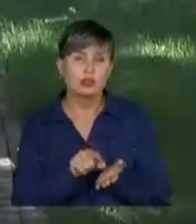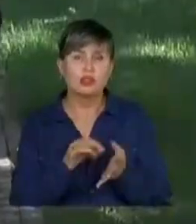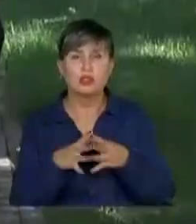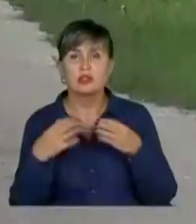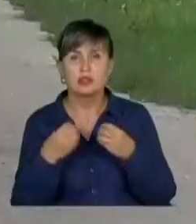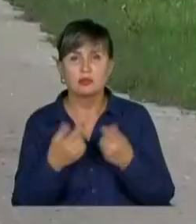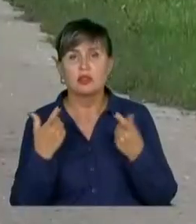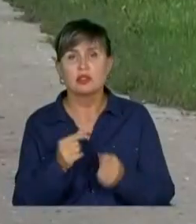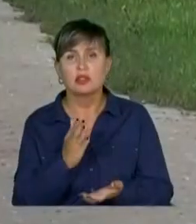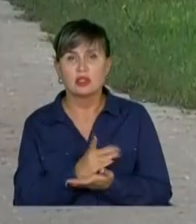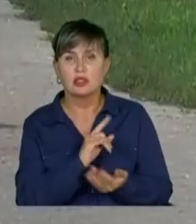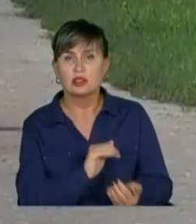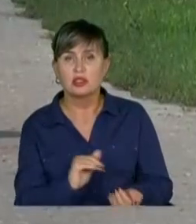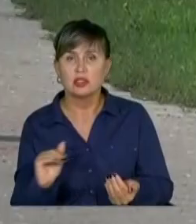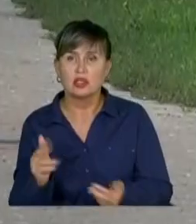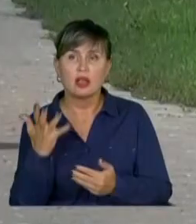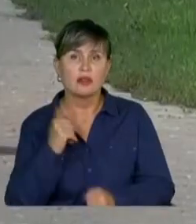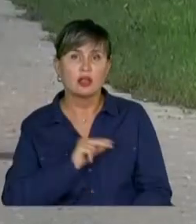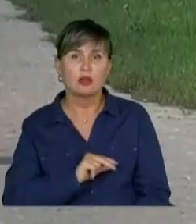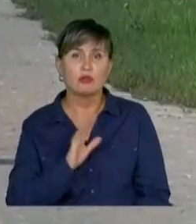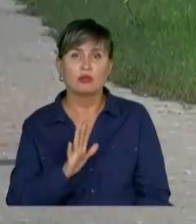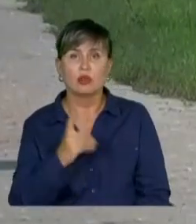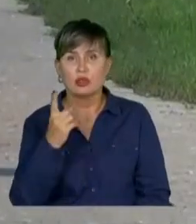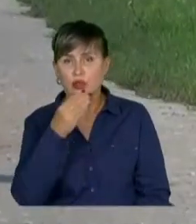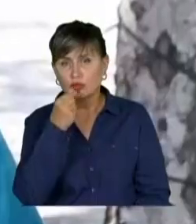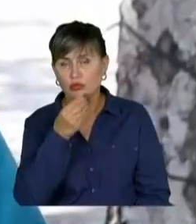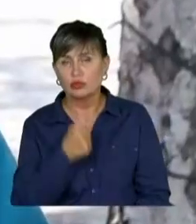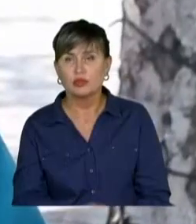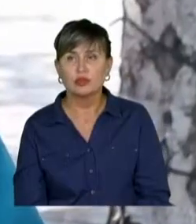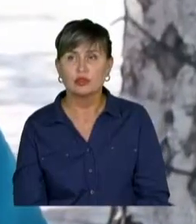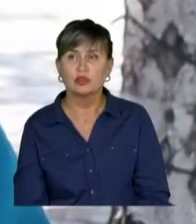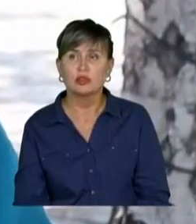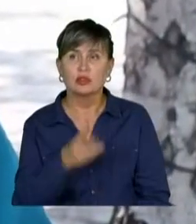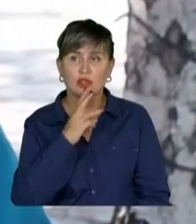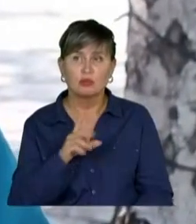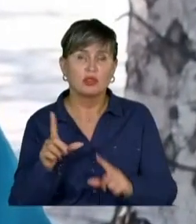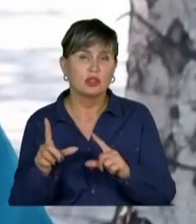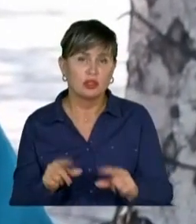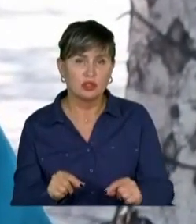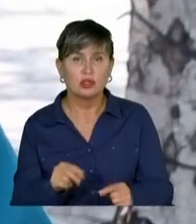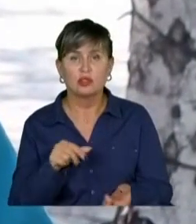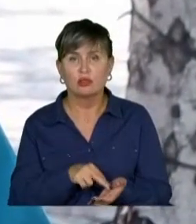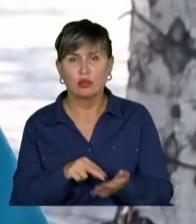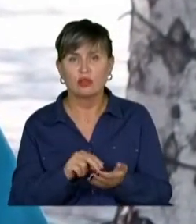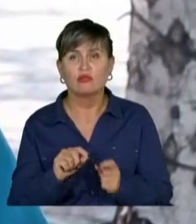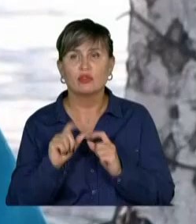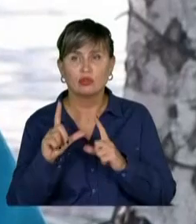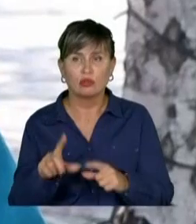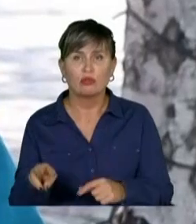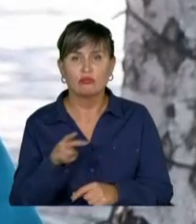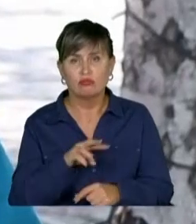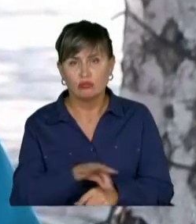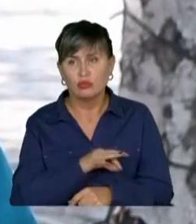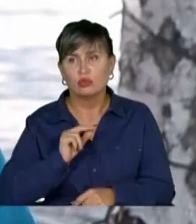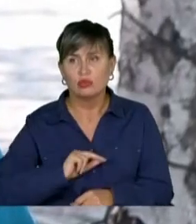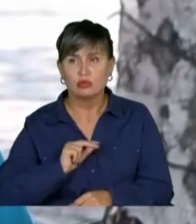семьям, где есть маленькие дети, когда работает только один взрослый. Зарплаты низкие, цены высокие. Мужу приходится